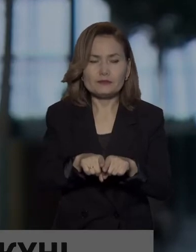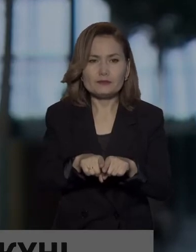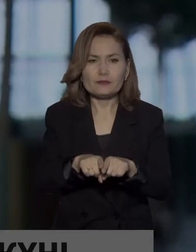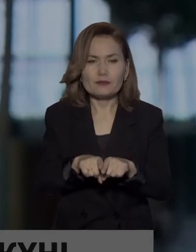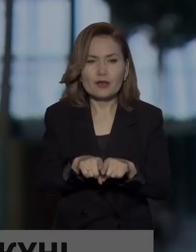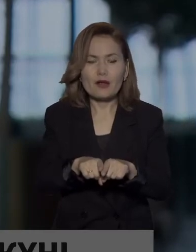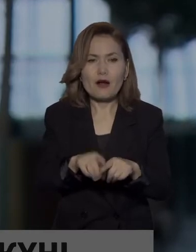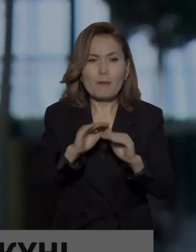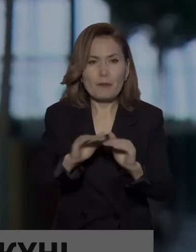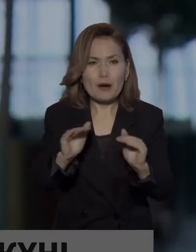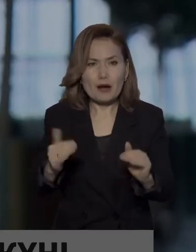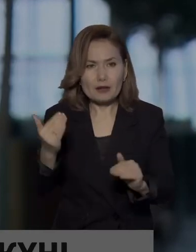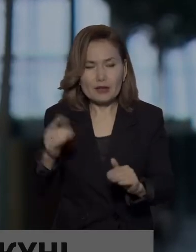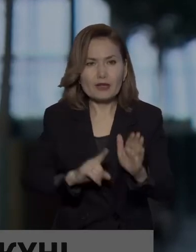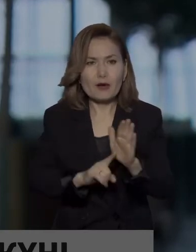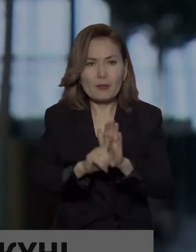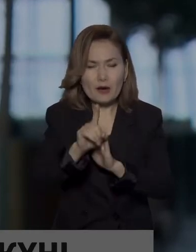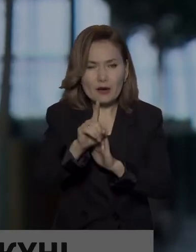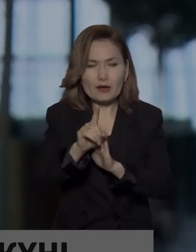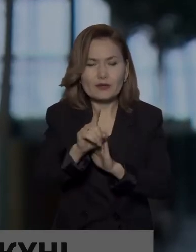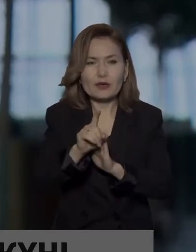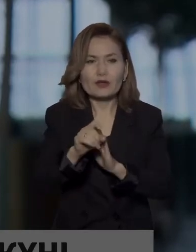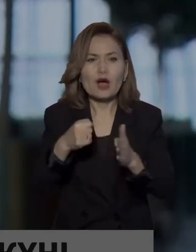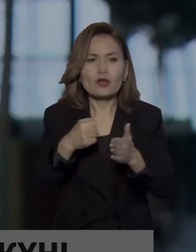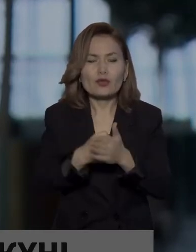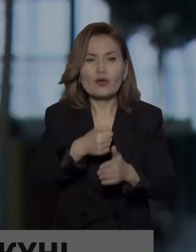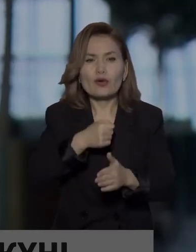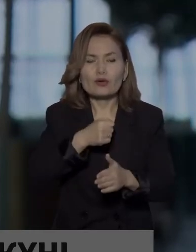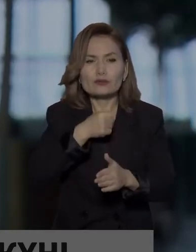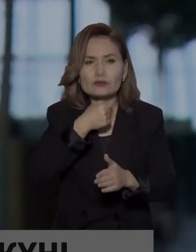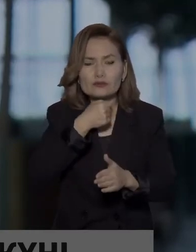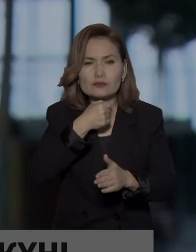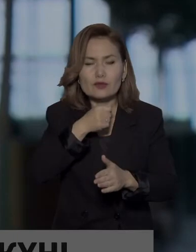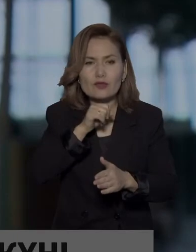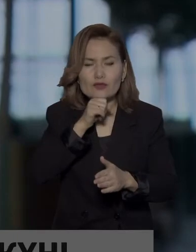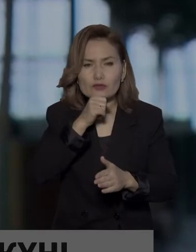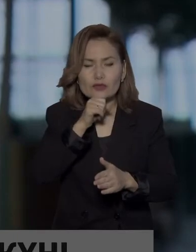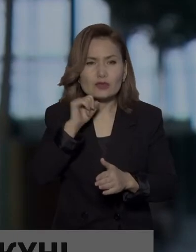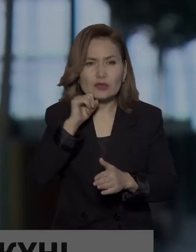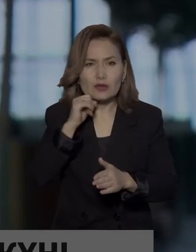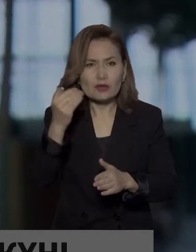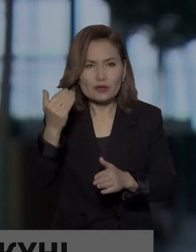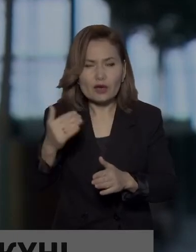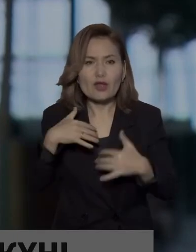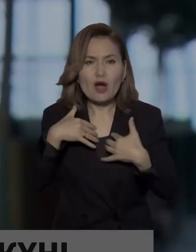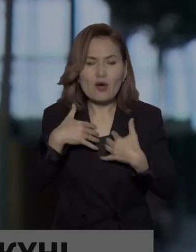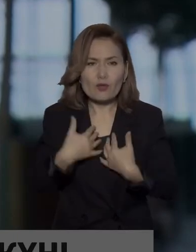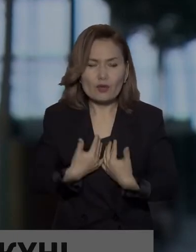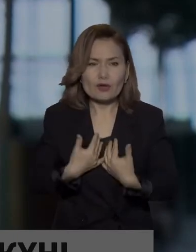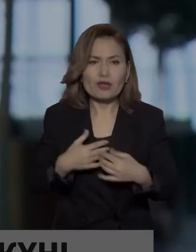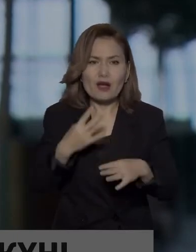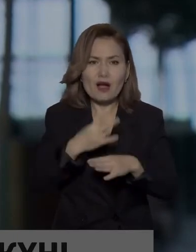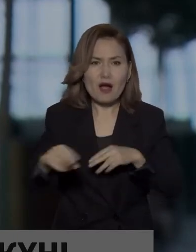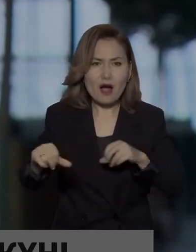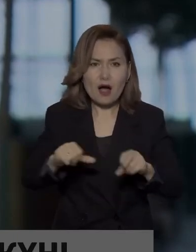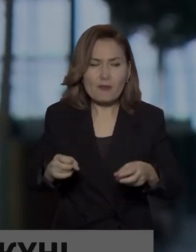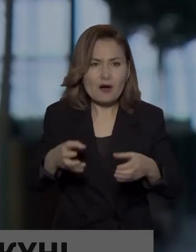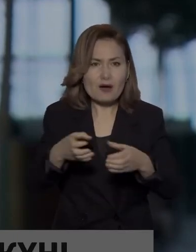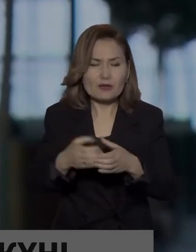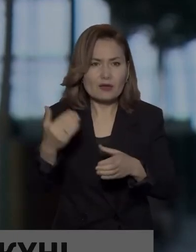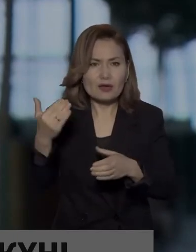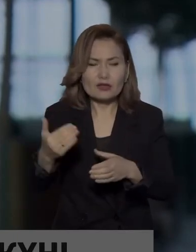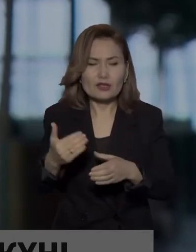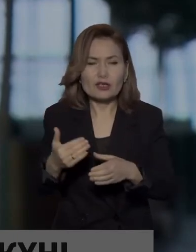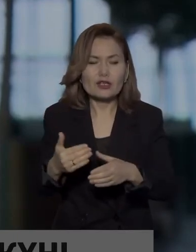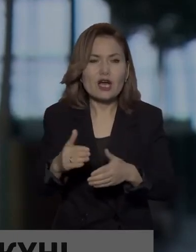еңбектеген баладан бастап, ақсақалды қарияға дейін халықтың жүрегіне мұң ұялатқан сепаратистерге, террористерге ешқандай